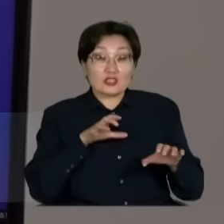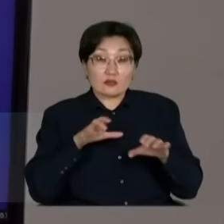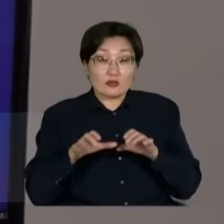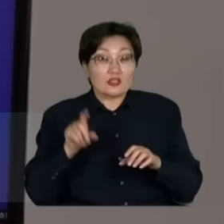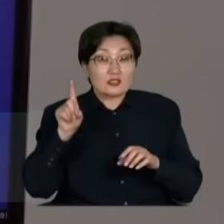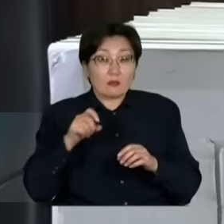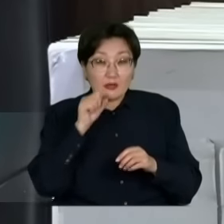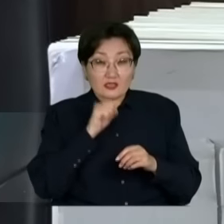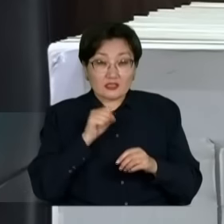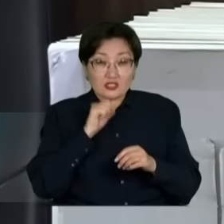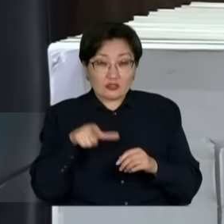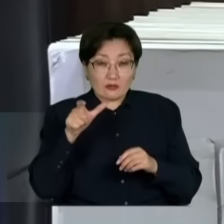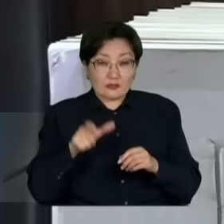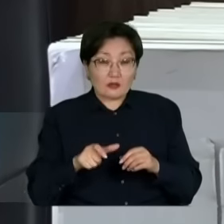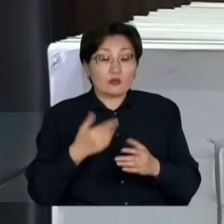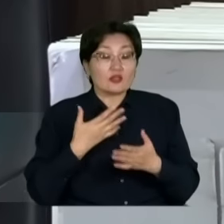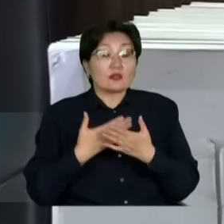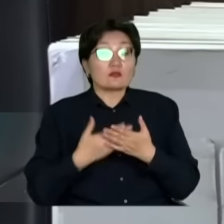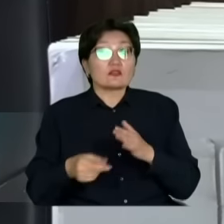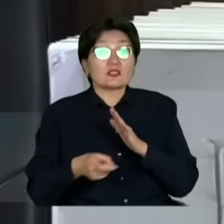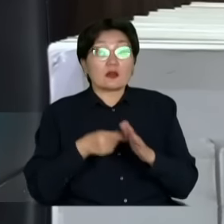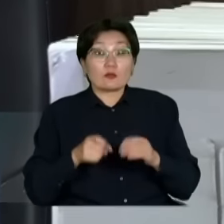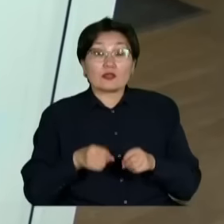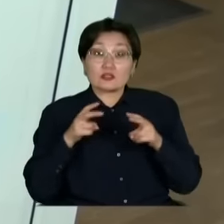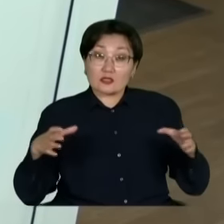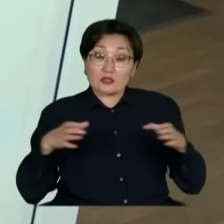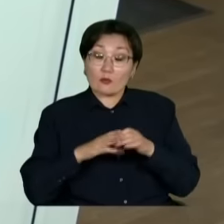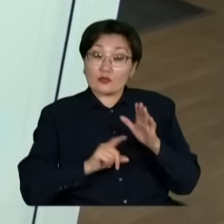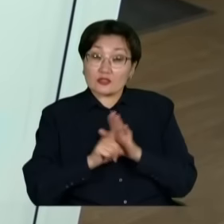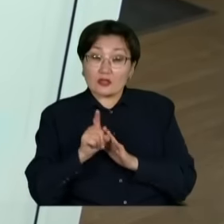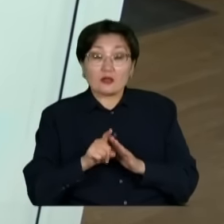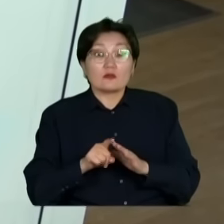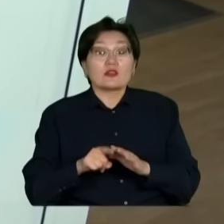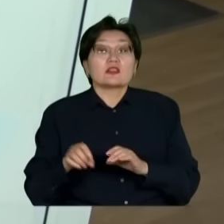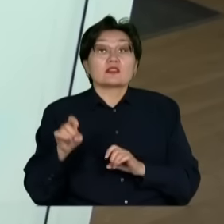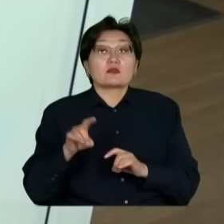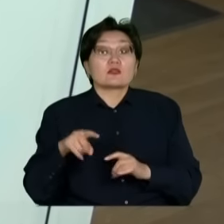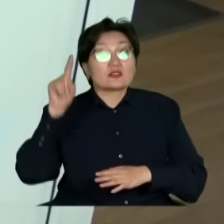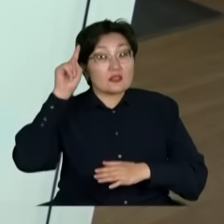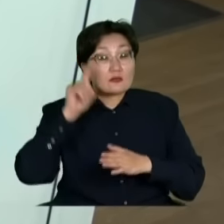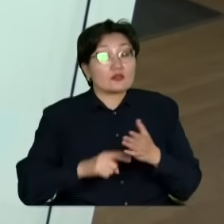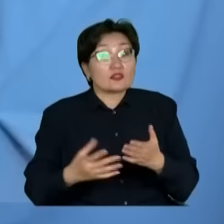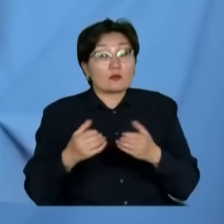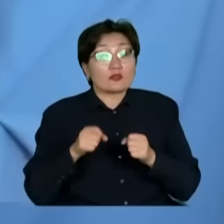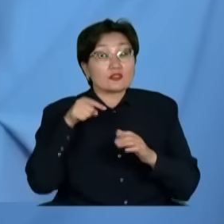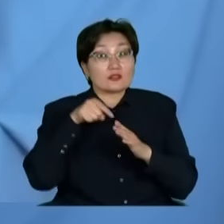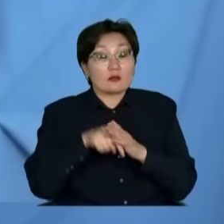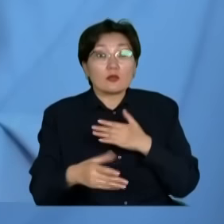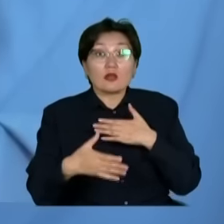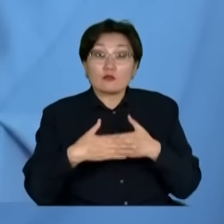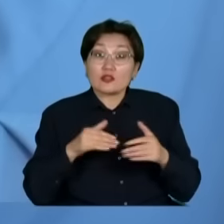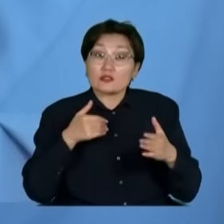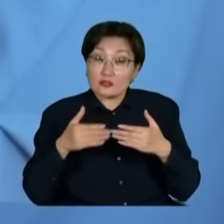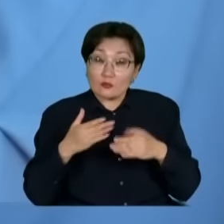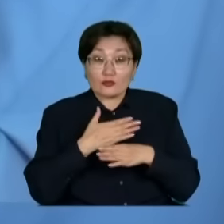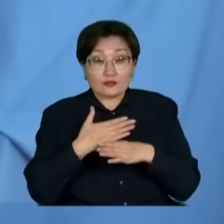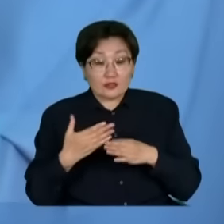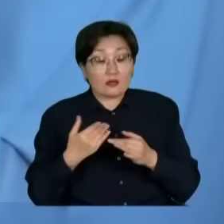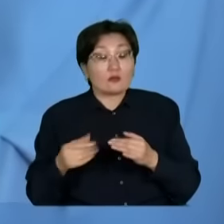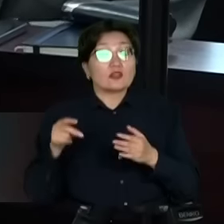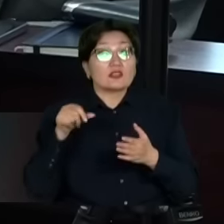даже в похищении человека по версии следствия преступная группа сначала завоёвывал доверия своих жертв входя с ними в близкий контакт после чего